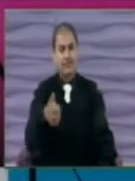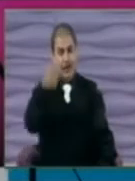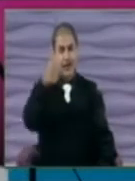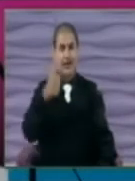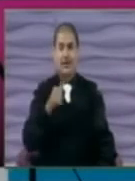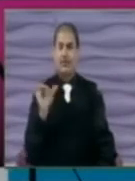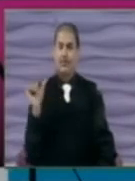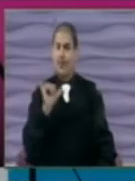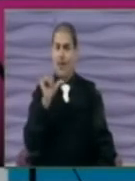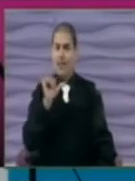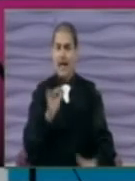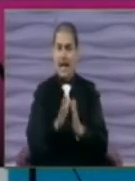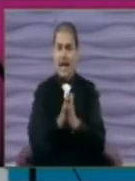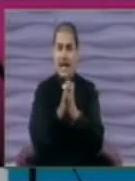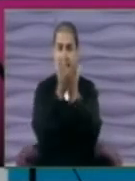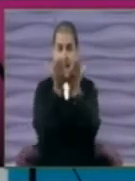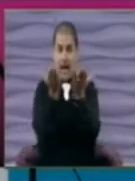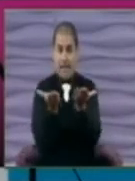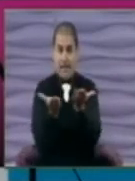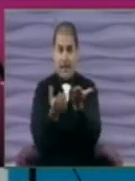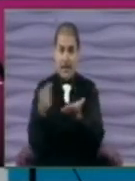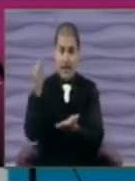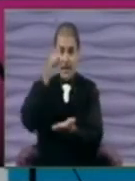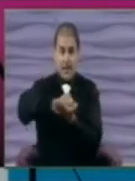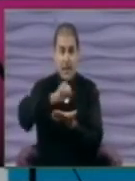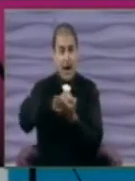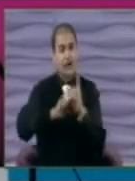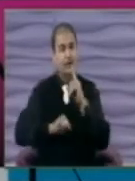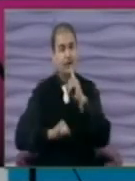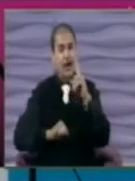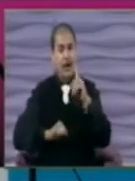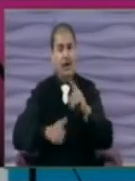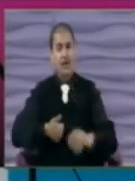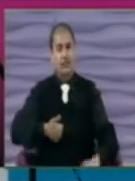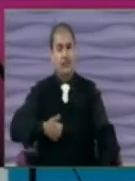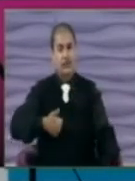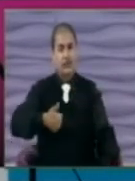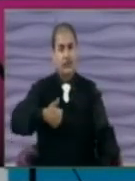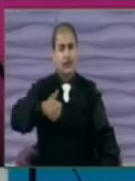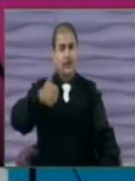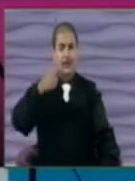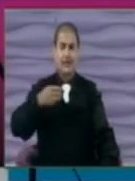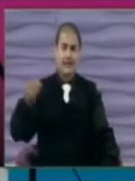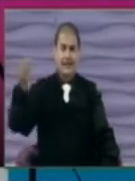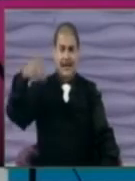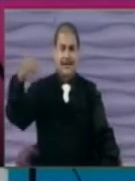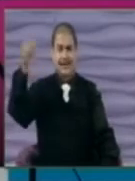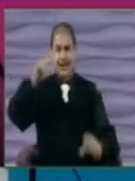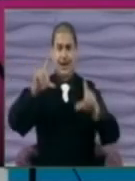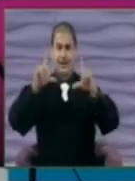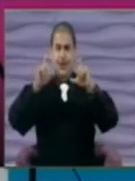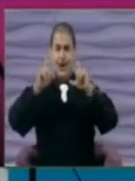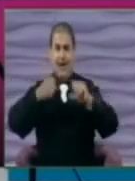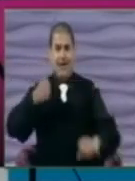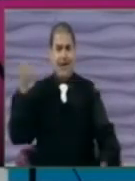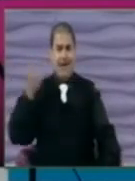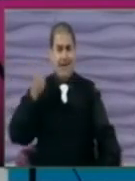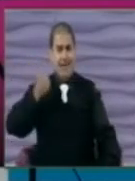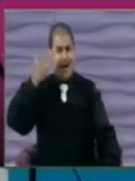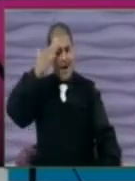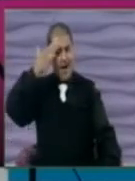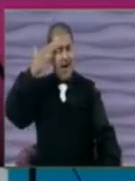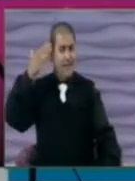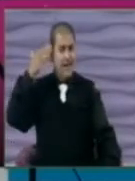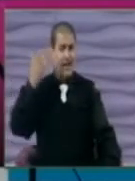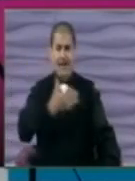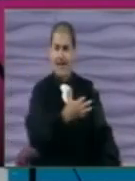في مجال الكتاب اللي حابب انك تقوم فيه. جري. ومزيد من التالق مجدي القدام مصور فوتوغرافي وانت بتدرس هلا جرافيك ديزاين،